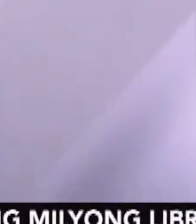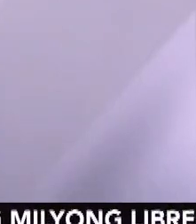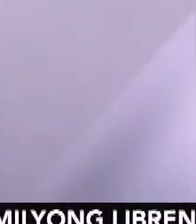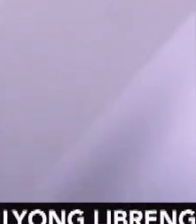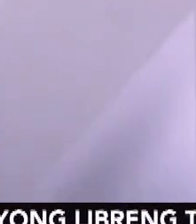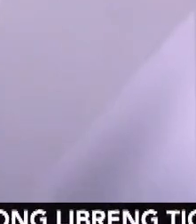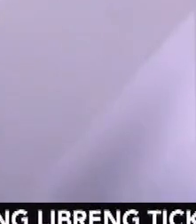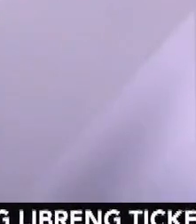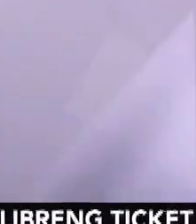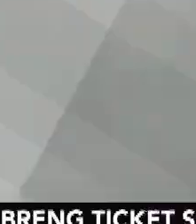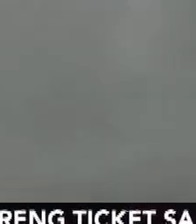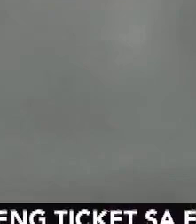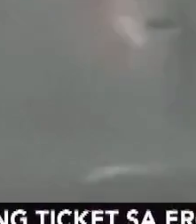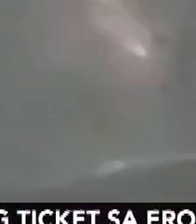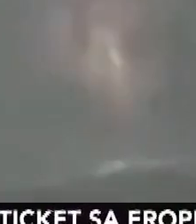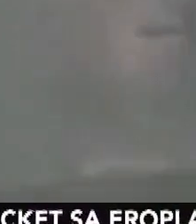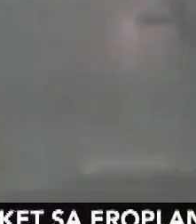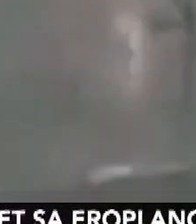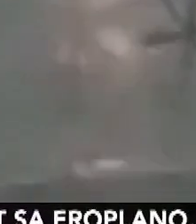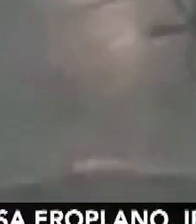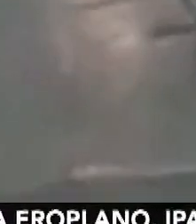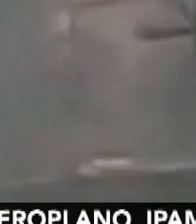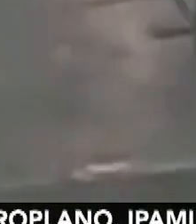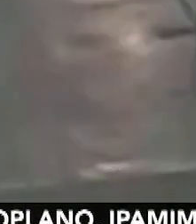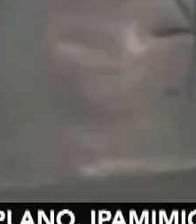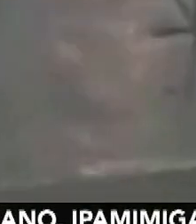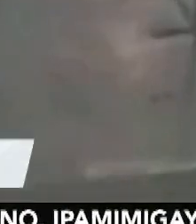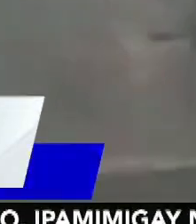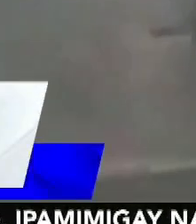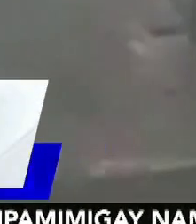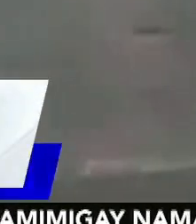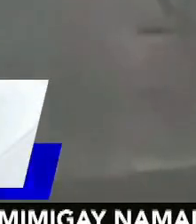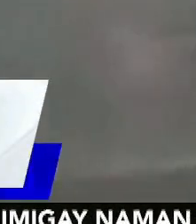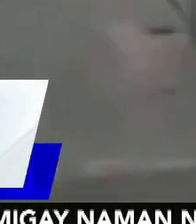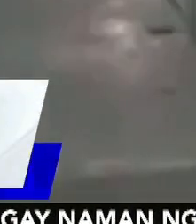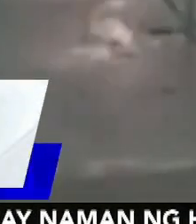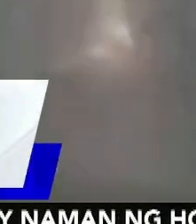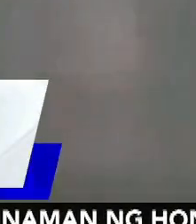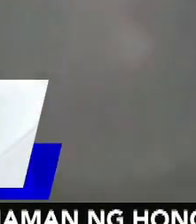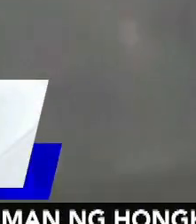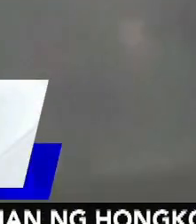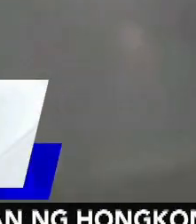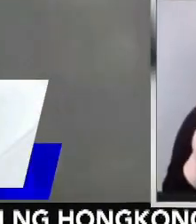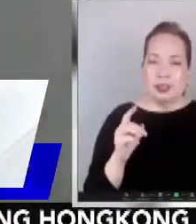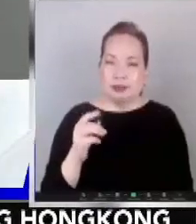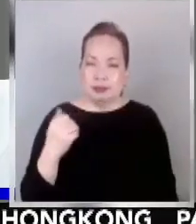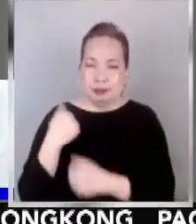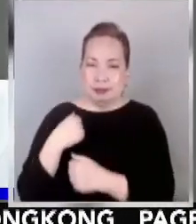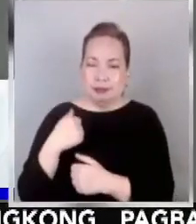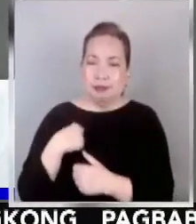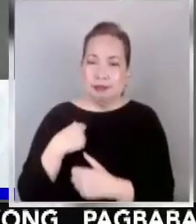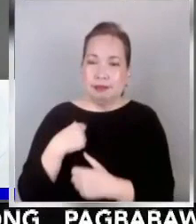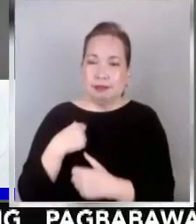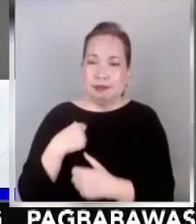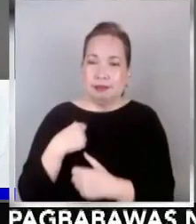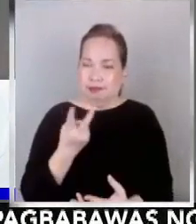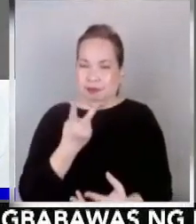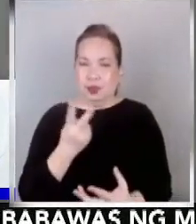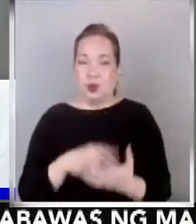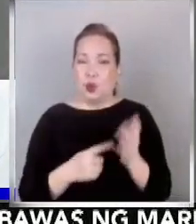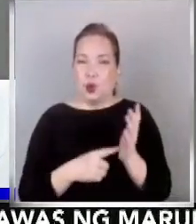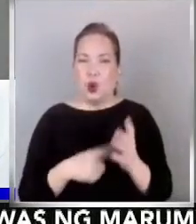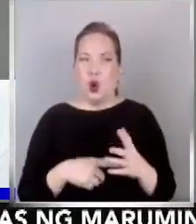sa Amerika. Sa kalagitnaan kasi ng malakas na buhawing tumama sa Deer Park noong January 24, walang